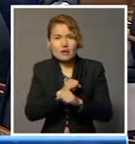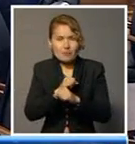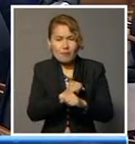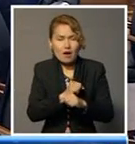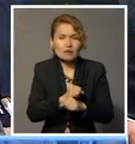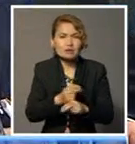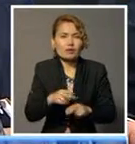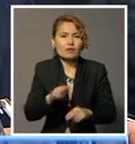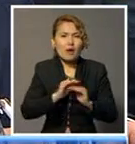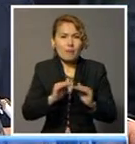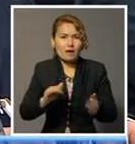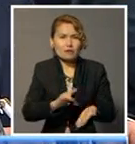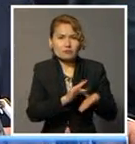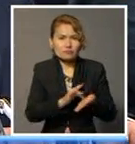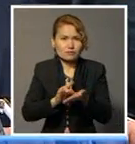жұмыстарына тоқталды.